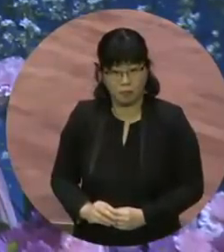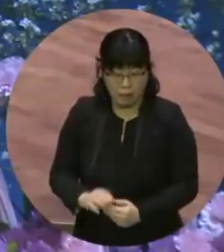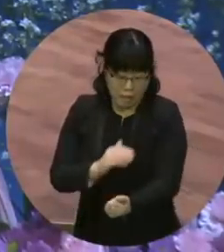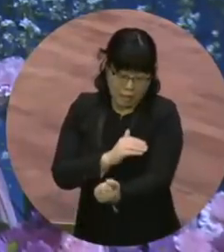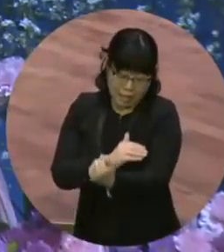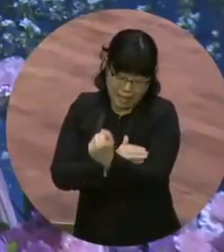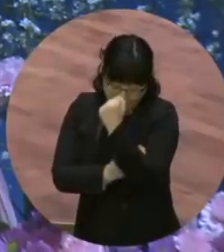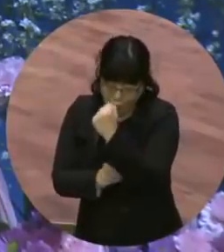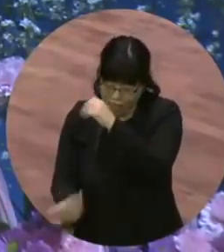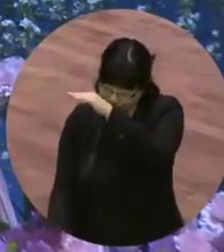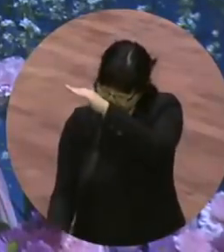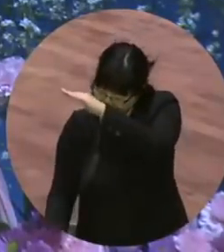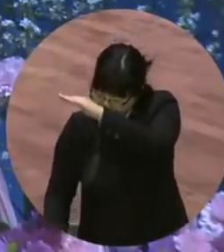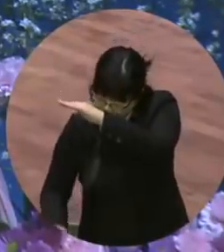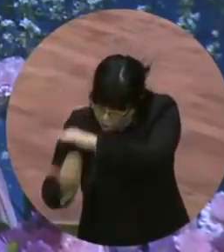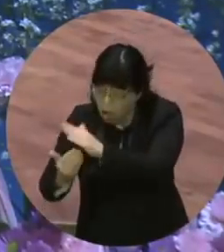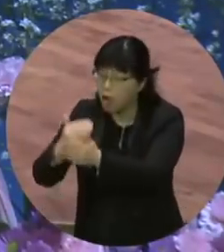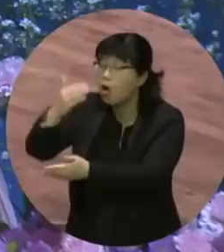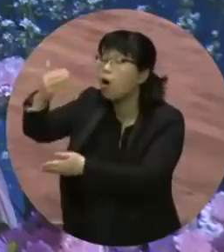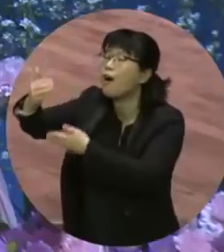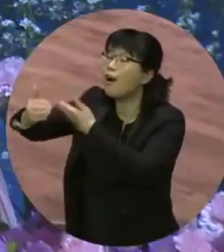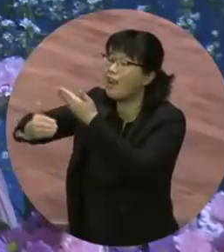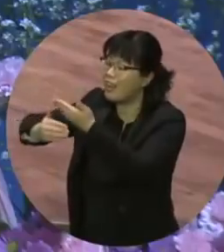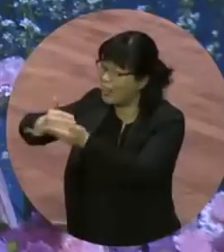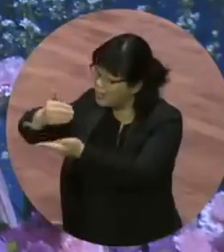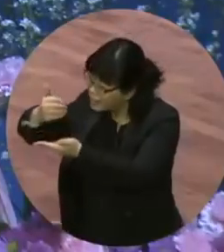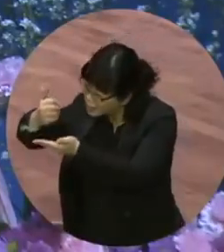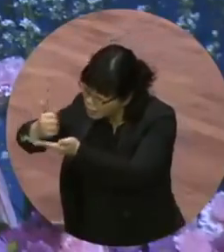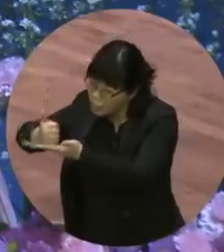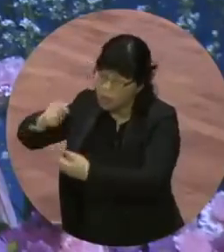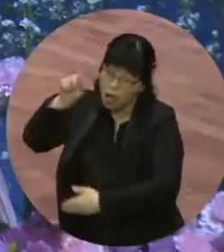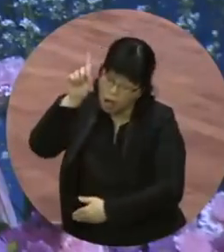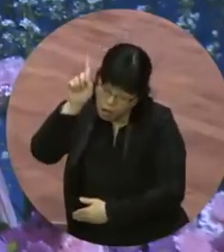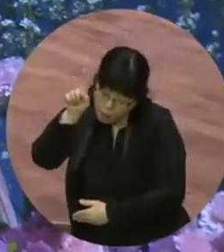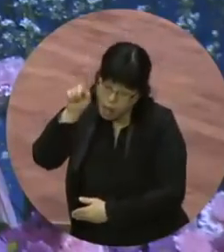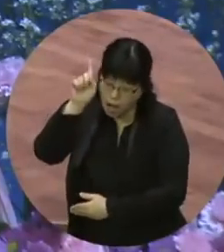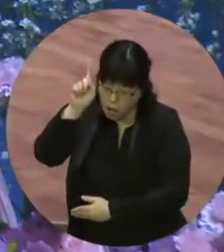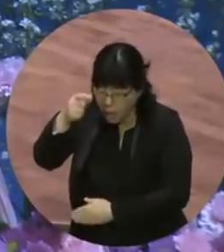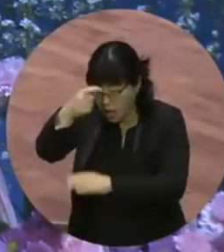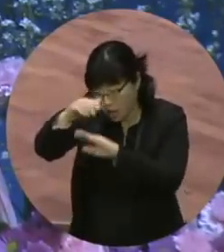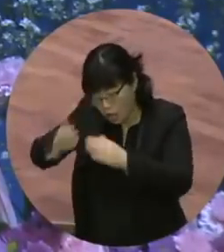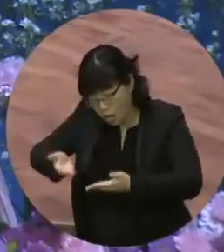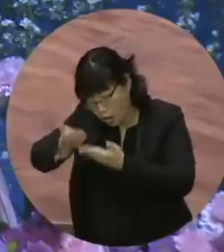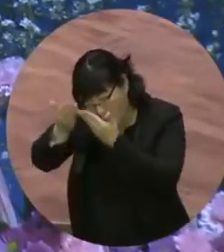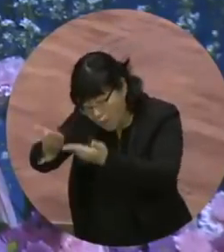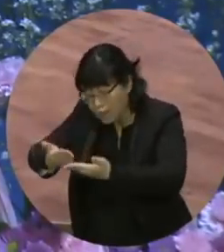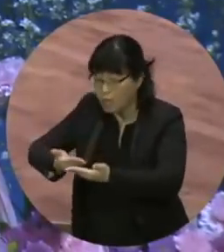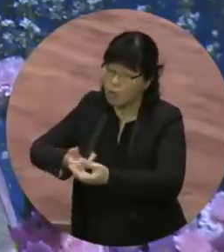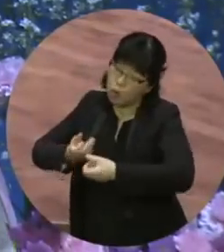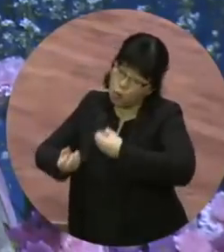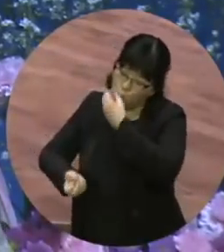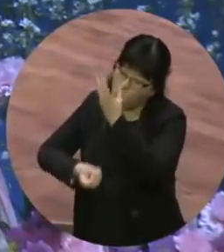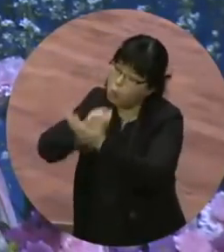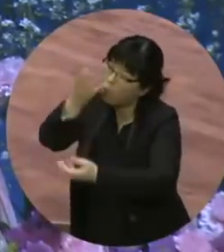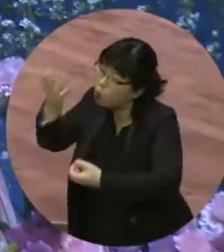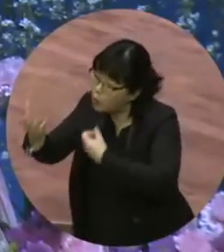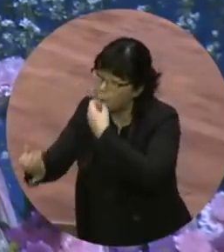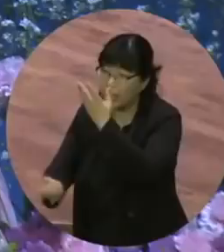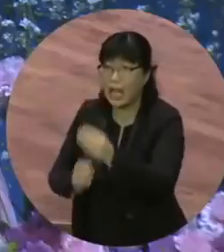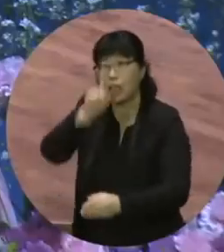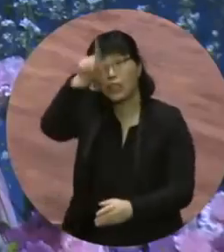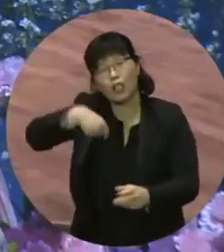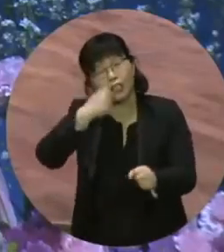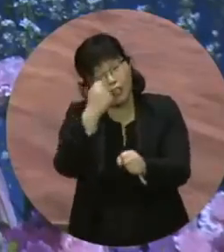매주 예배 드릴 때마다 고백합니다. 전능하사 천지를 만드신 하나님